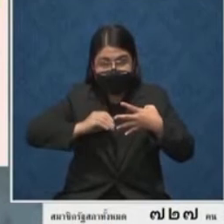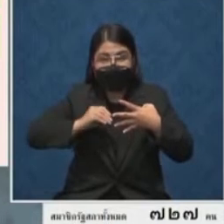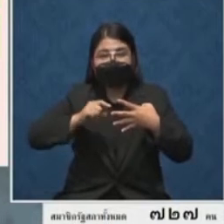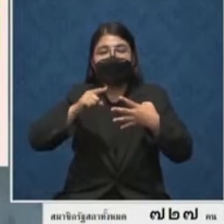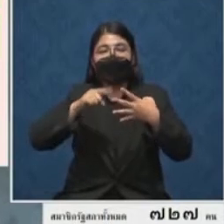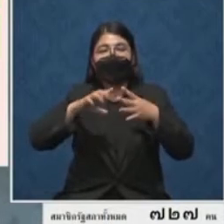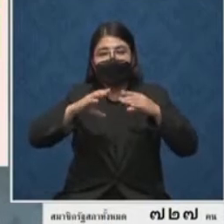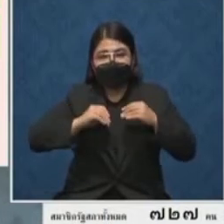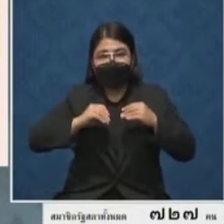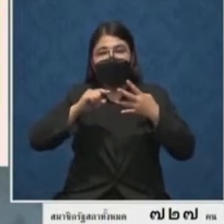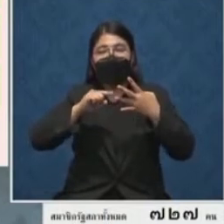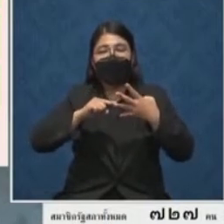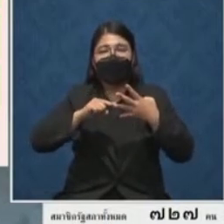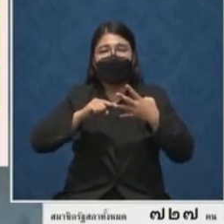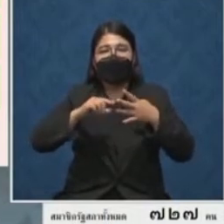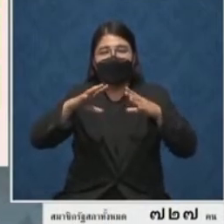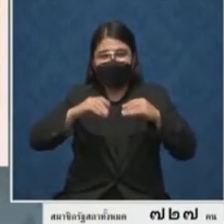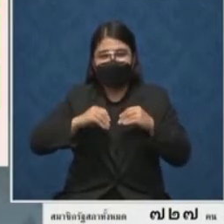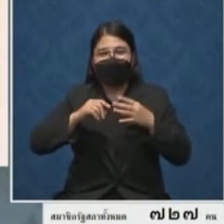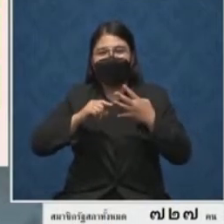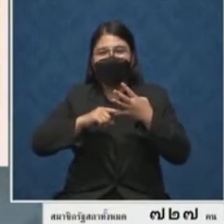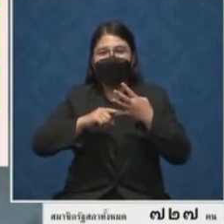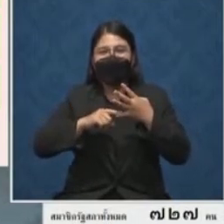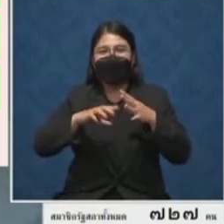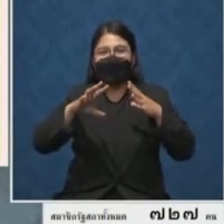การ4รับหลักการครับ